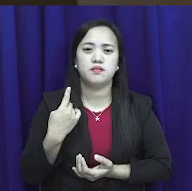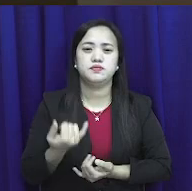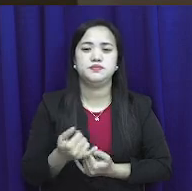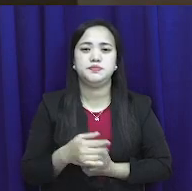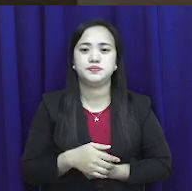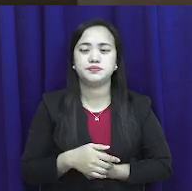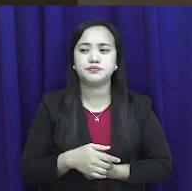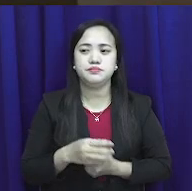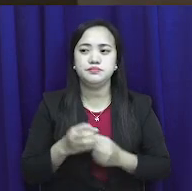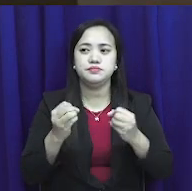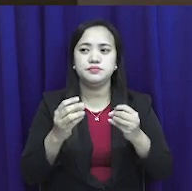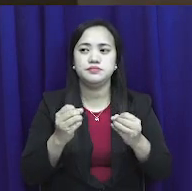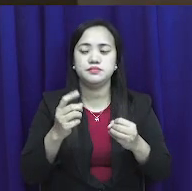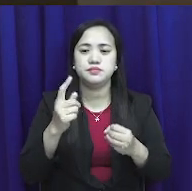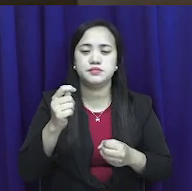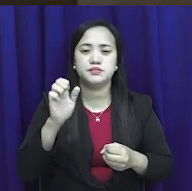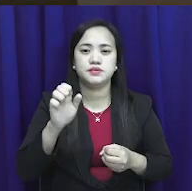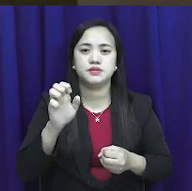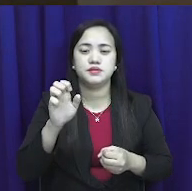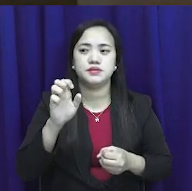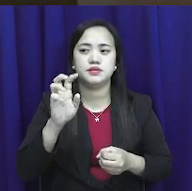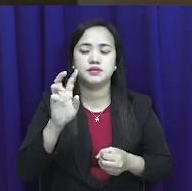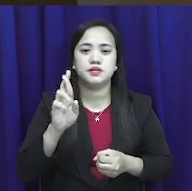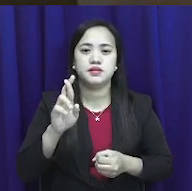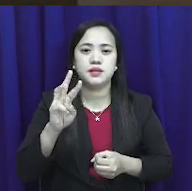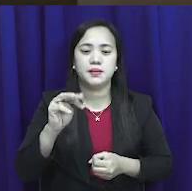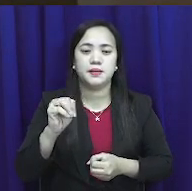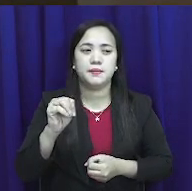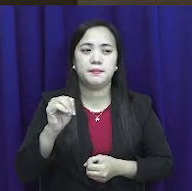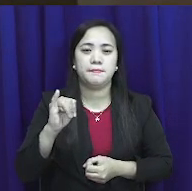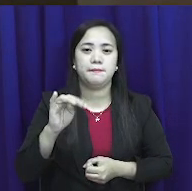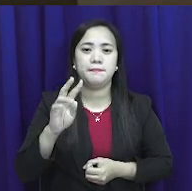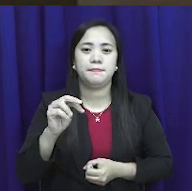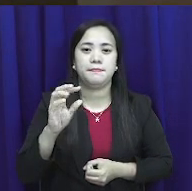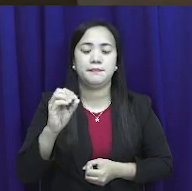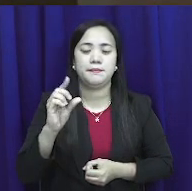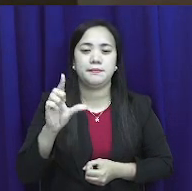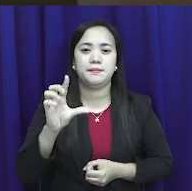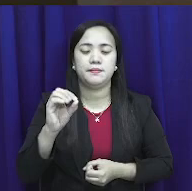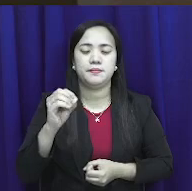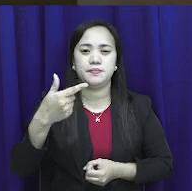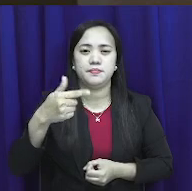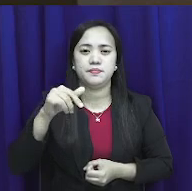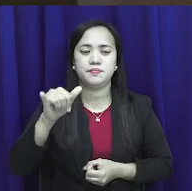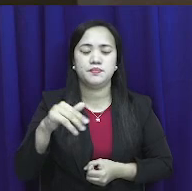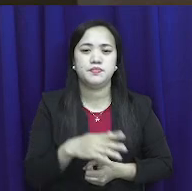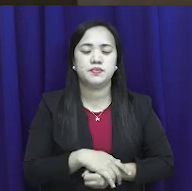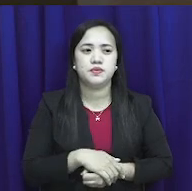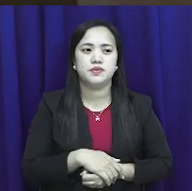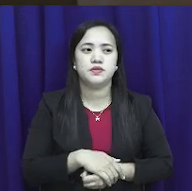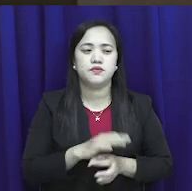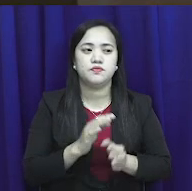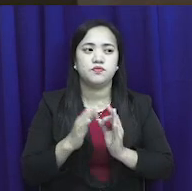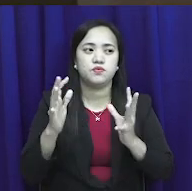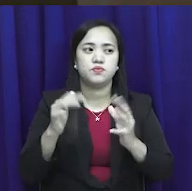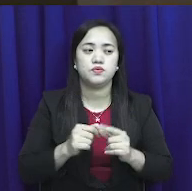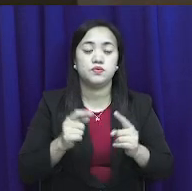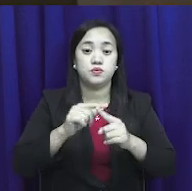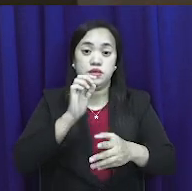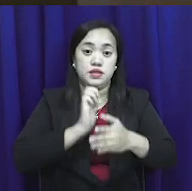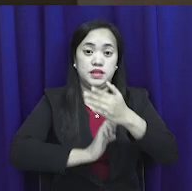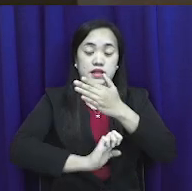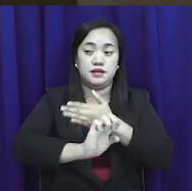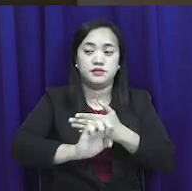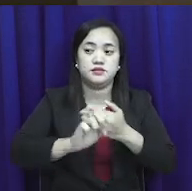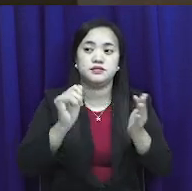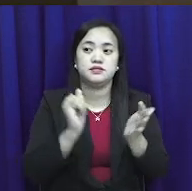terminology tahimik ba to Hindi pala mali ako Mali ako sabi pala e ah handa ka na ba Pumasok diyan hindi hindi ano y